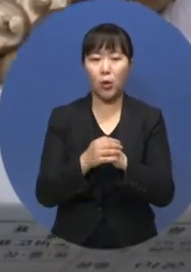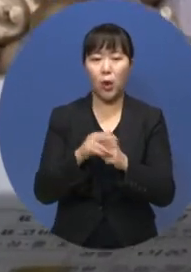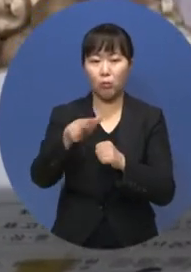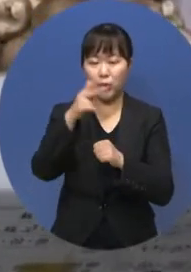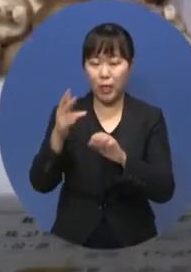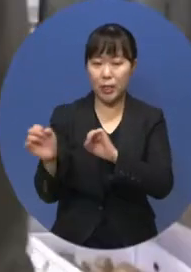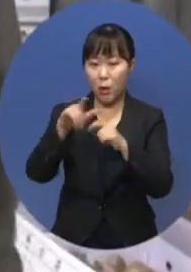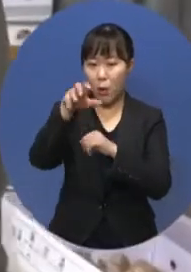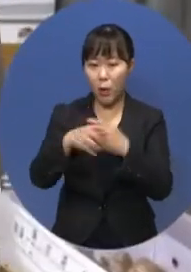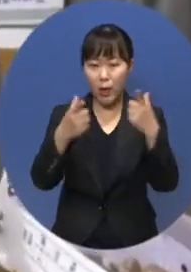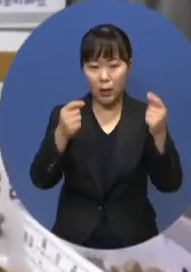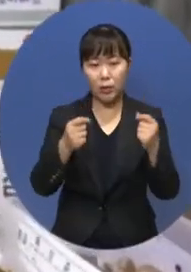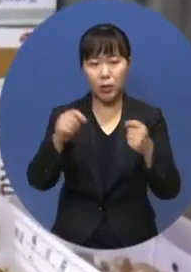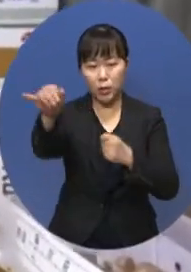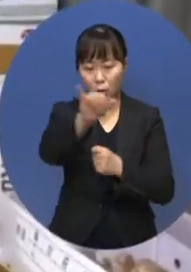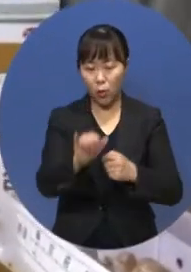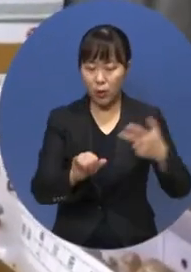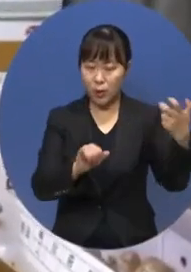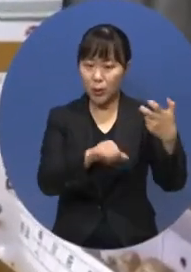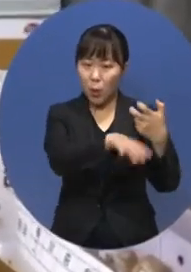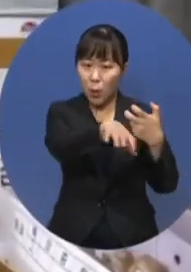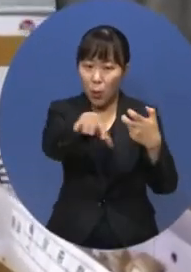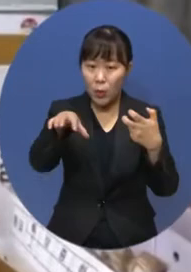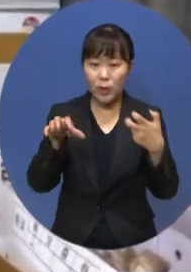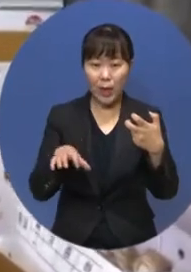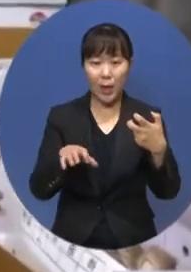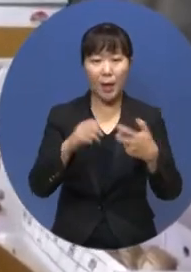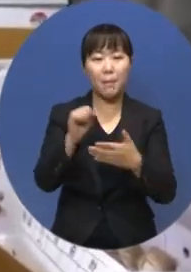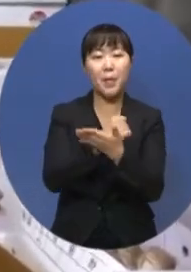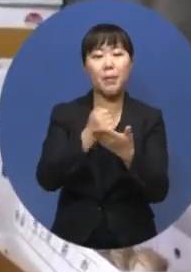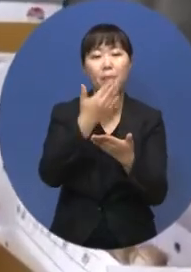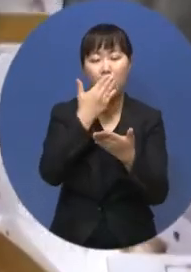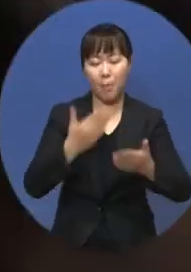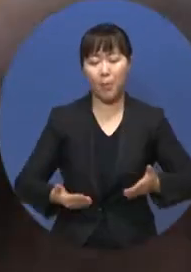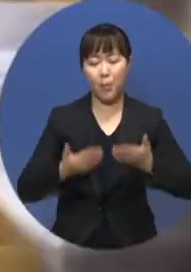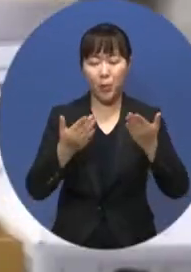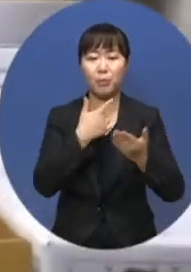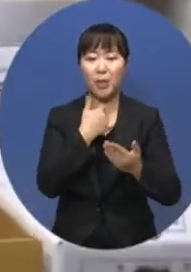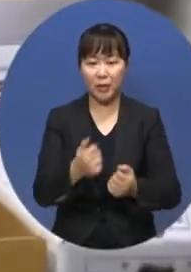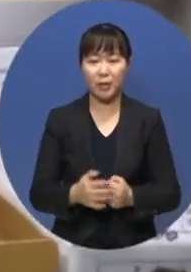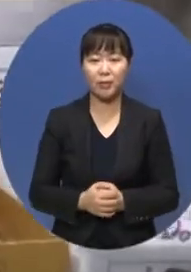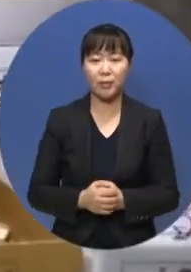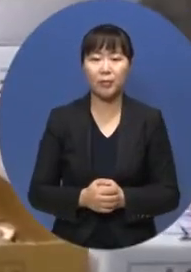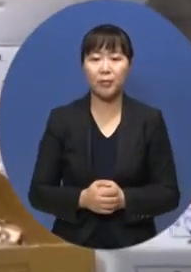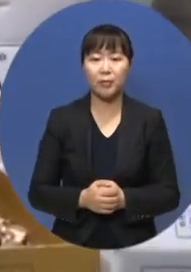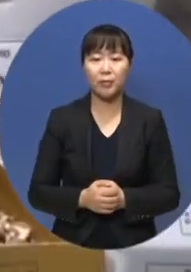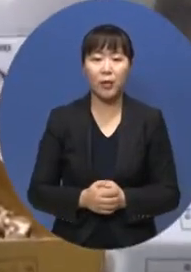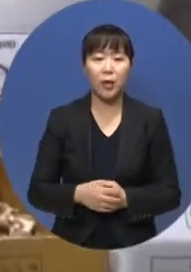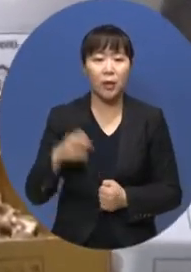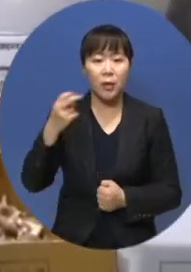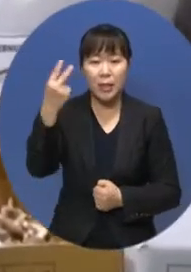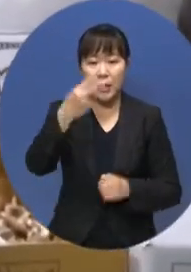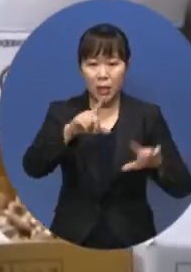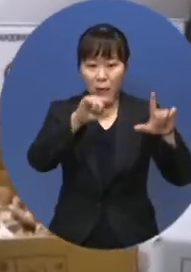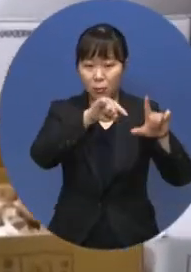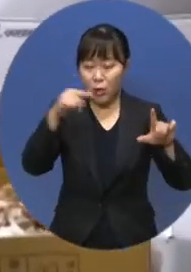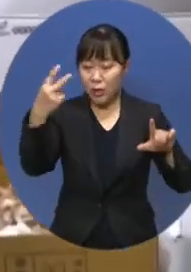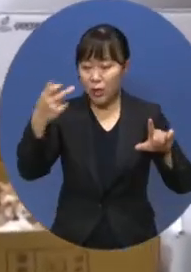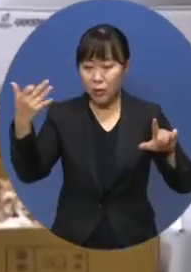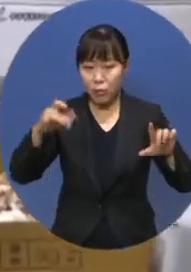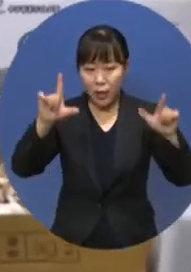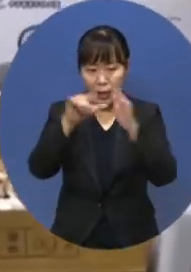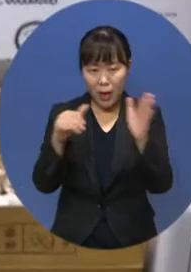등 전국 70여 곳 복지관에 비빔밥 봉사를 했습니다. 또한 2000년부터